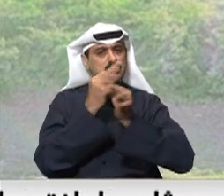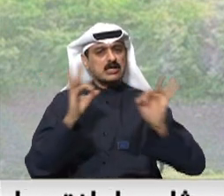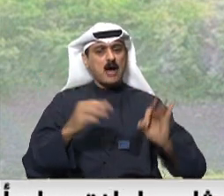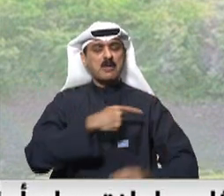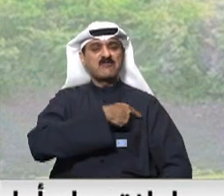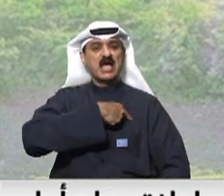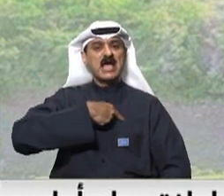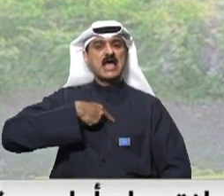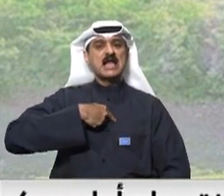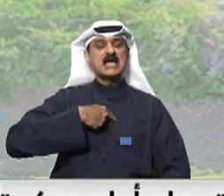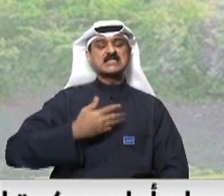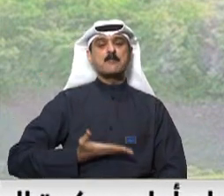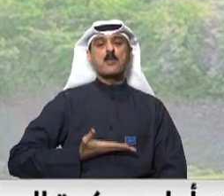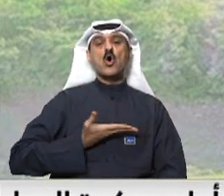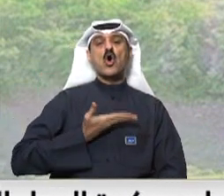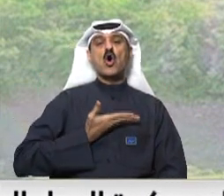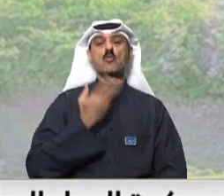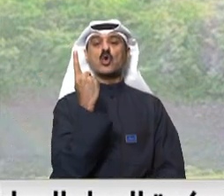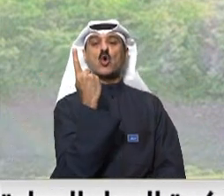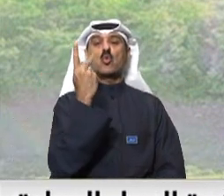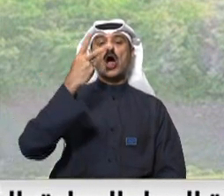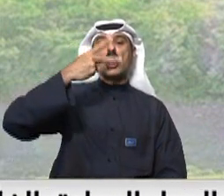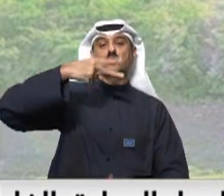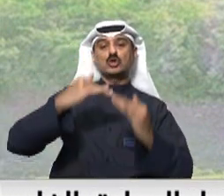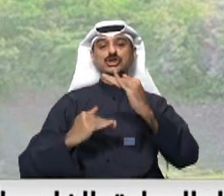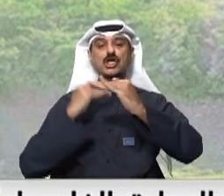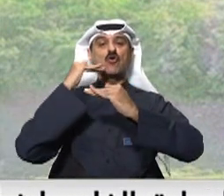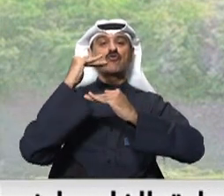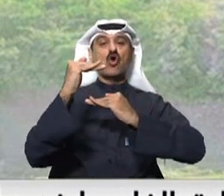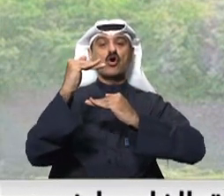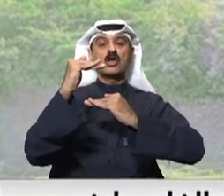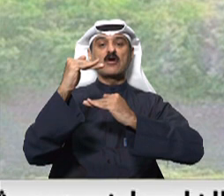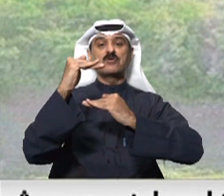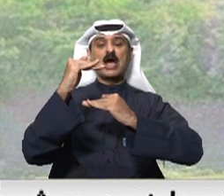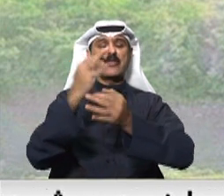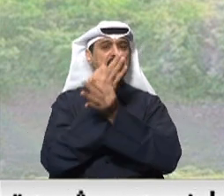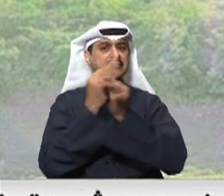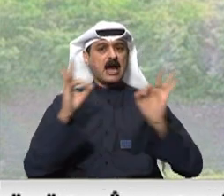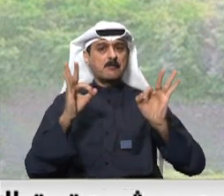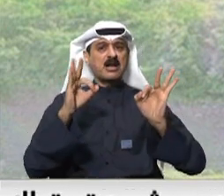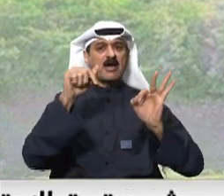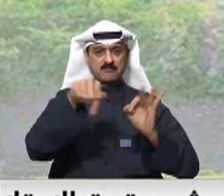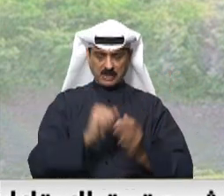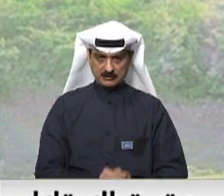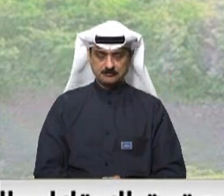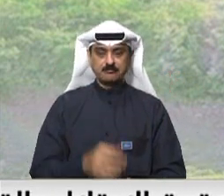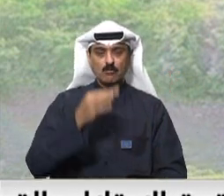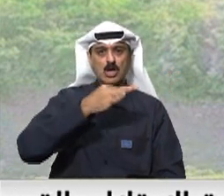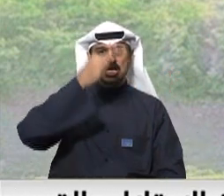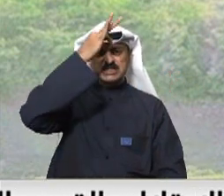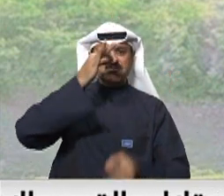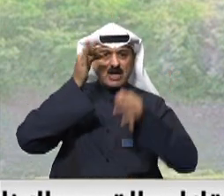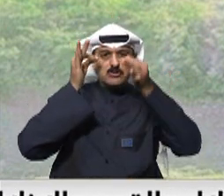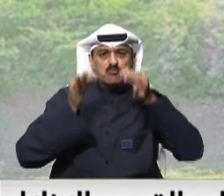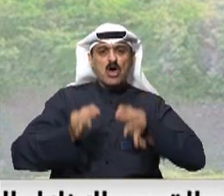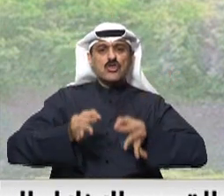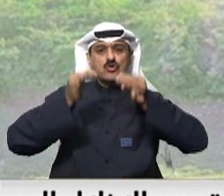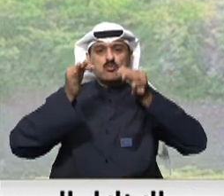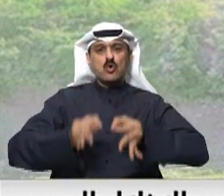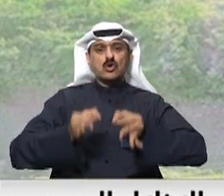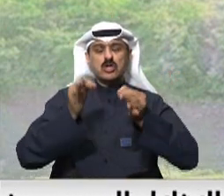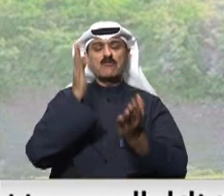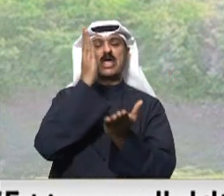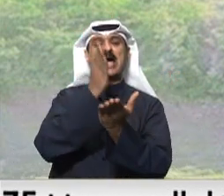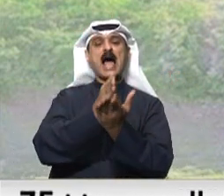من العمر 21 سنة ميلادية كاملة والذين توافرت فيهم الصفات المطلوبة لتولي